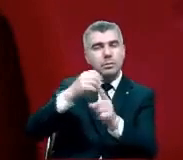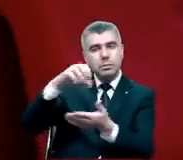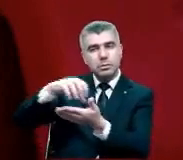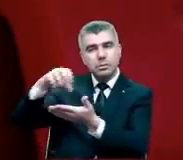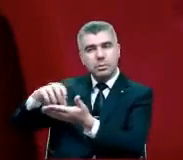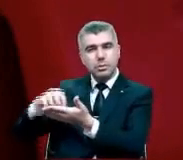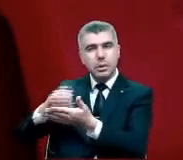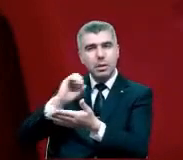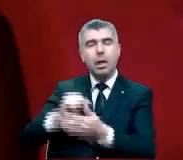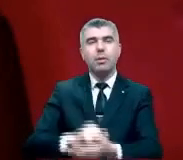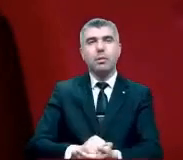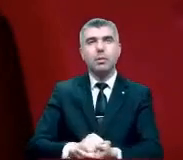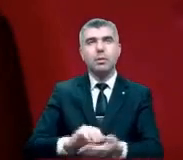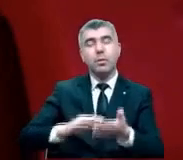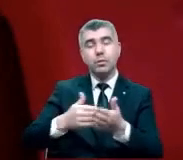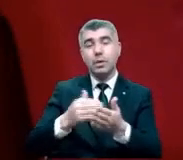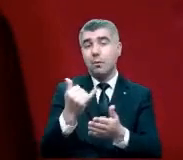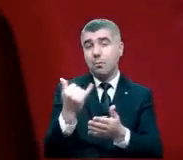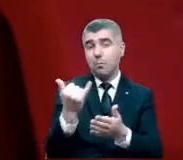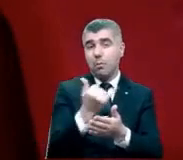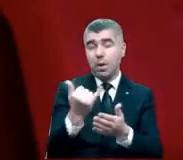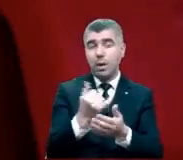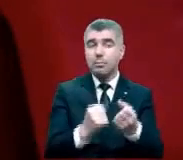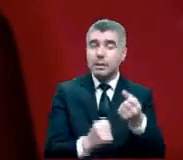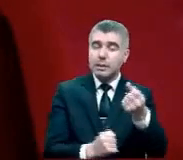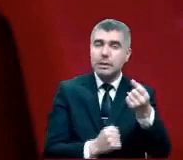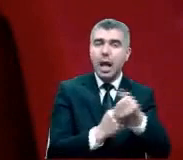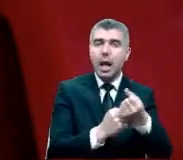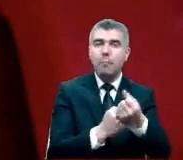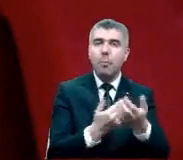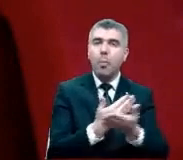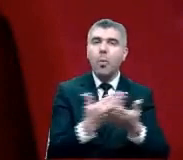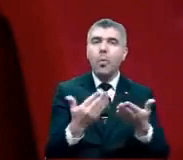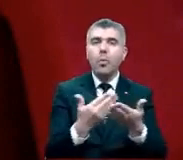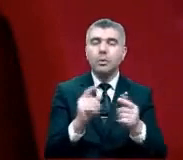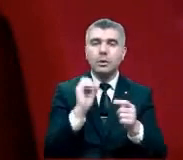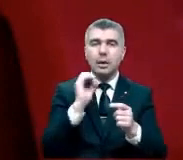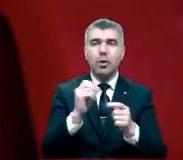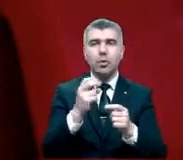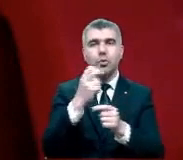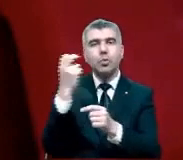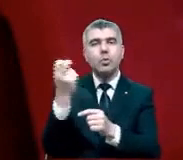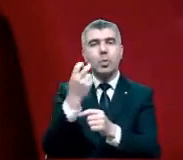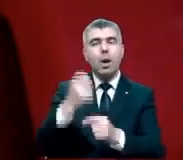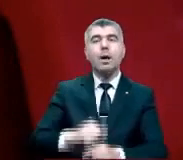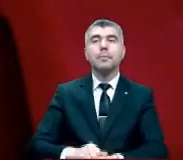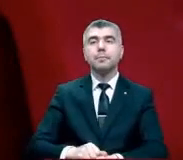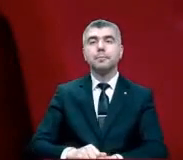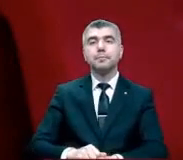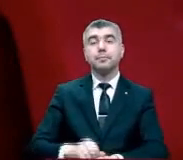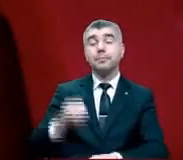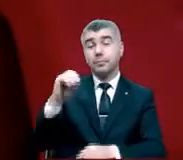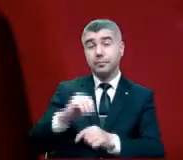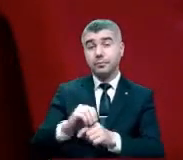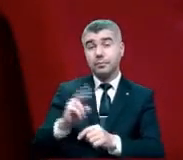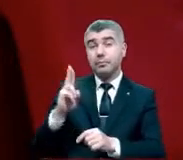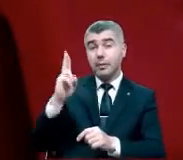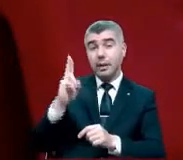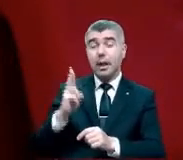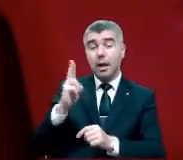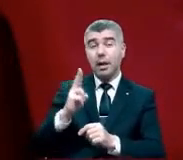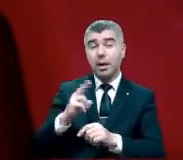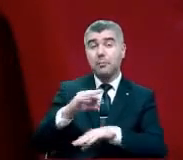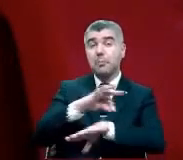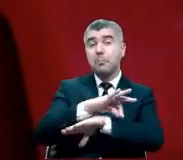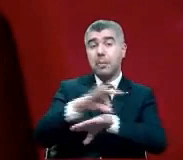بها وتمكينها من لعب دورها كدعامة لمختلف الفاعلين الاقتصاديين والسياحيين بها. وفي هذا الإطار أطلق المكتب ورشا